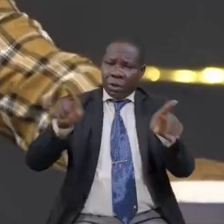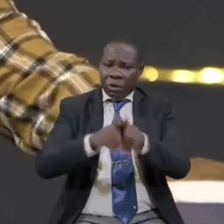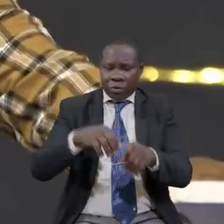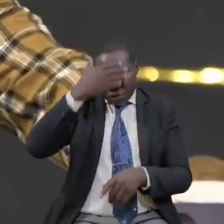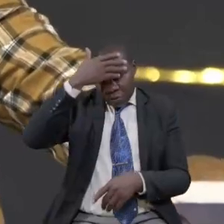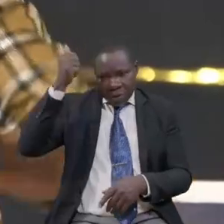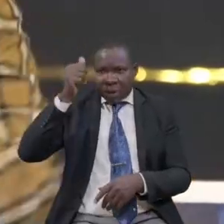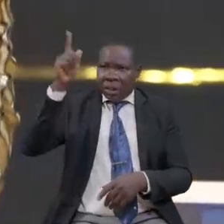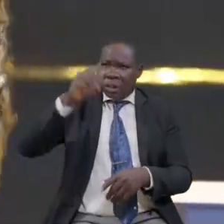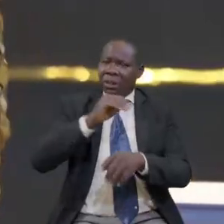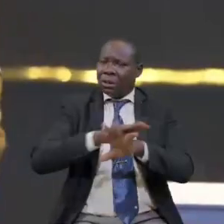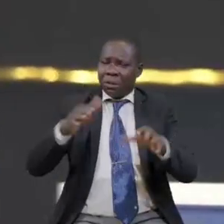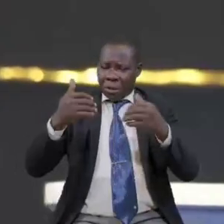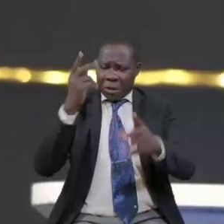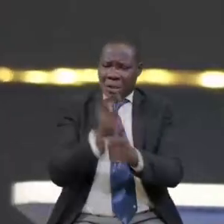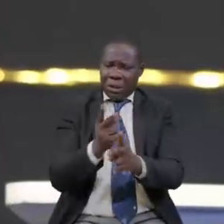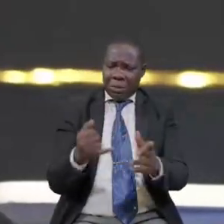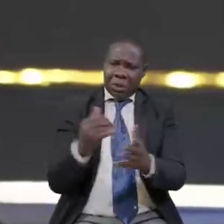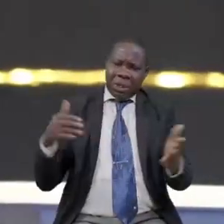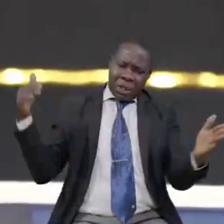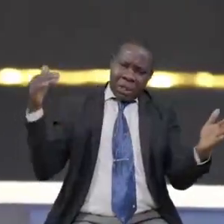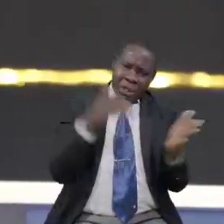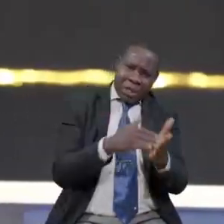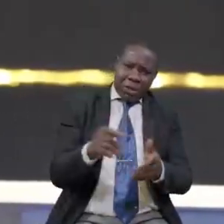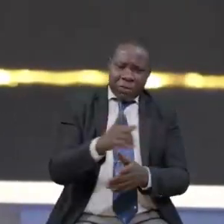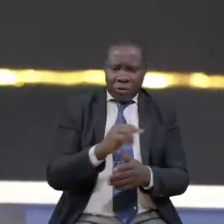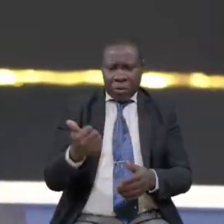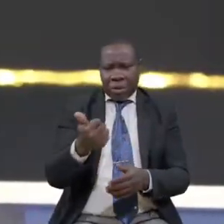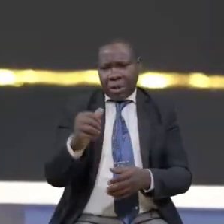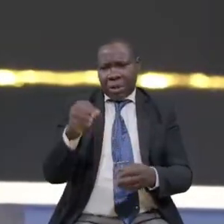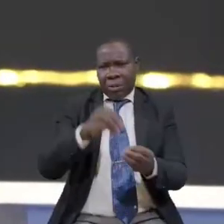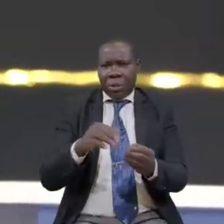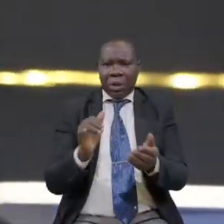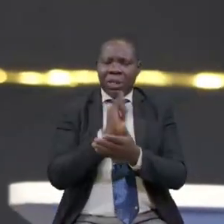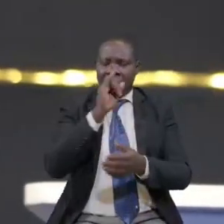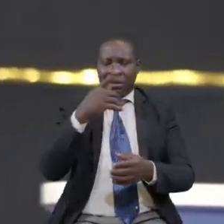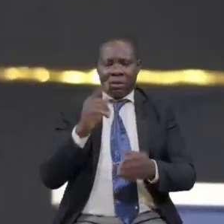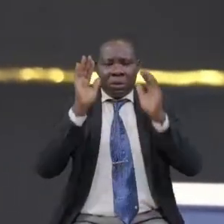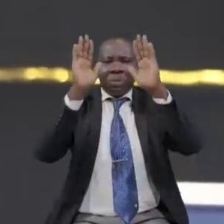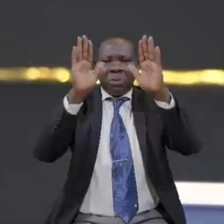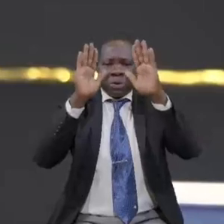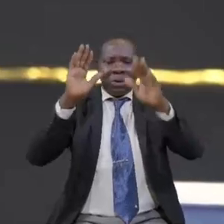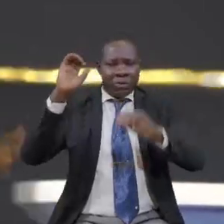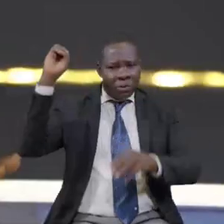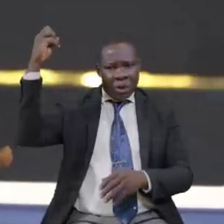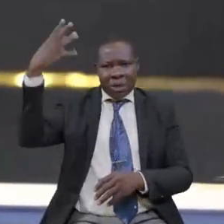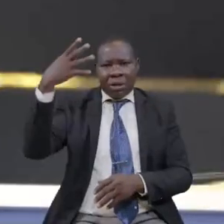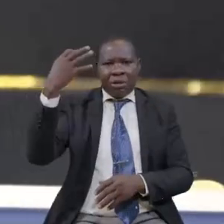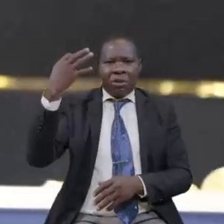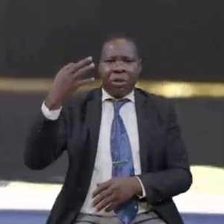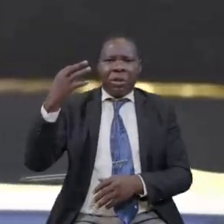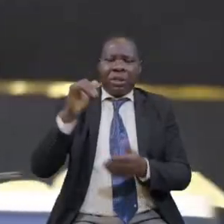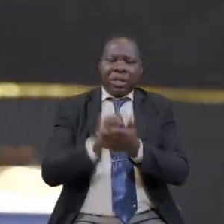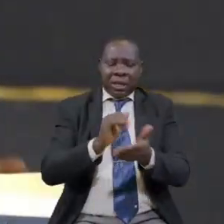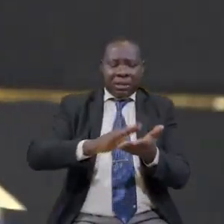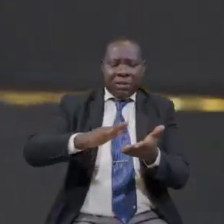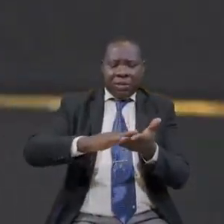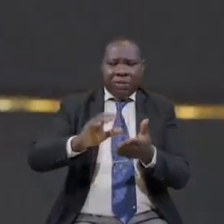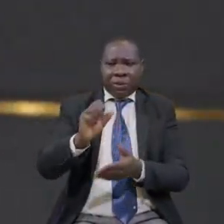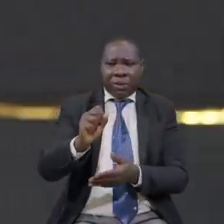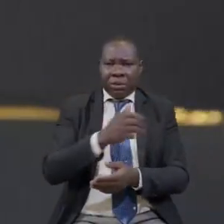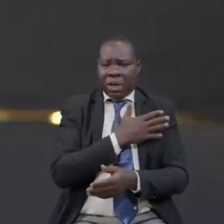Il n'impute pas cela contre vous. C'est la grâce merveilleuse qui pardonne